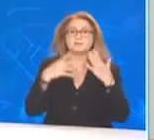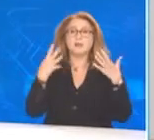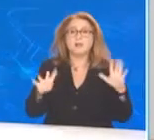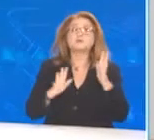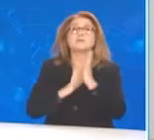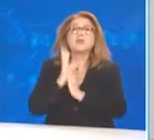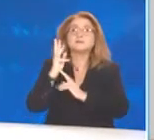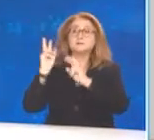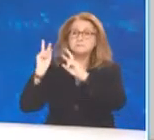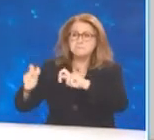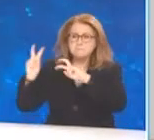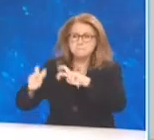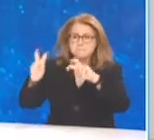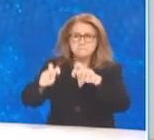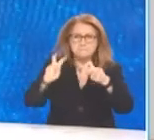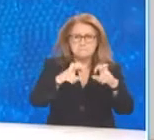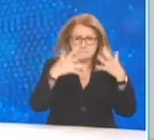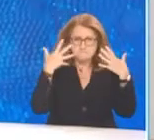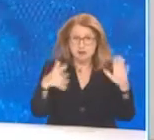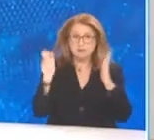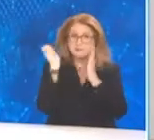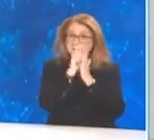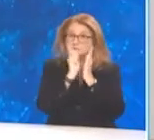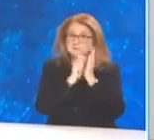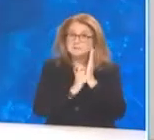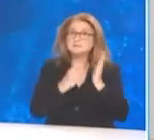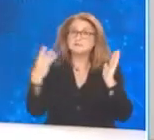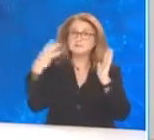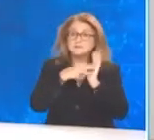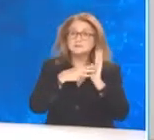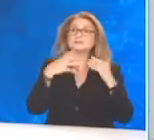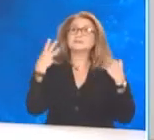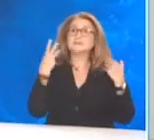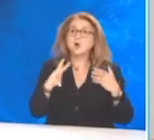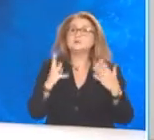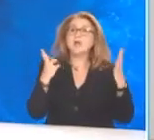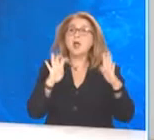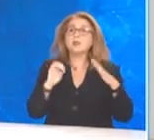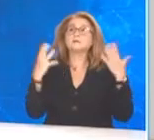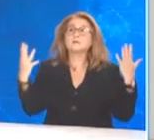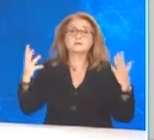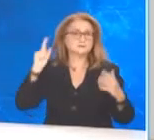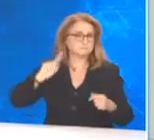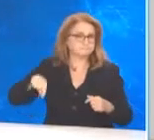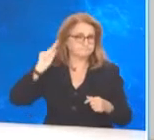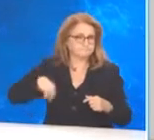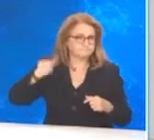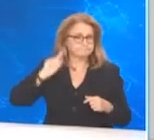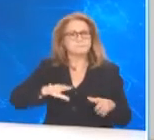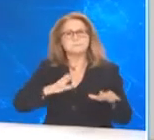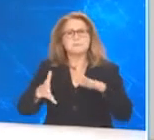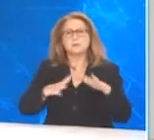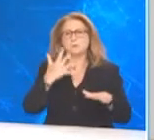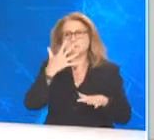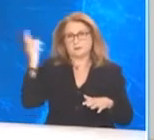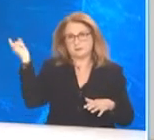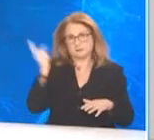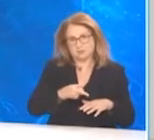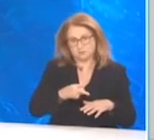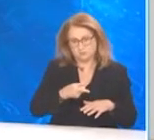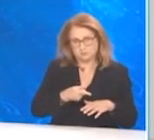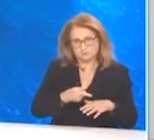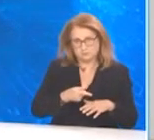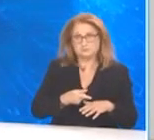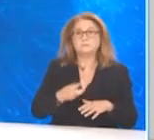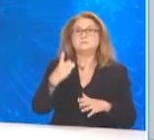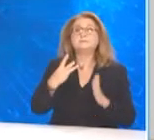69.913 έλεγχοι, καταγράφηκαν 3.493 παραβάσεις, δηλαδή ποσοστό περίπου 5%, και επιβλήθηκαν